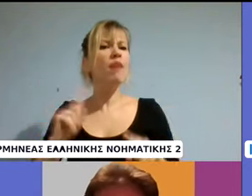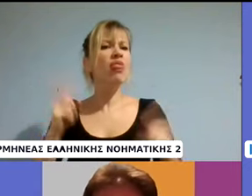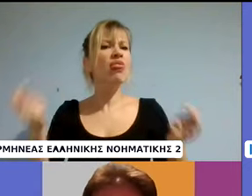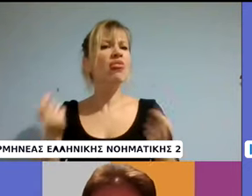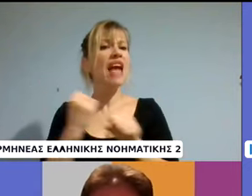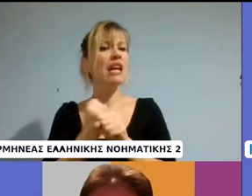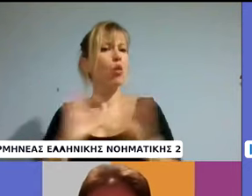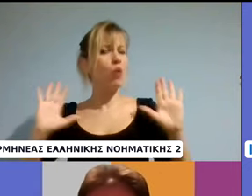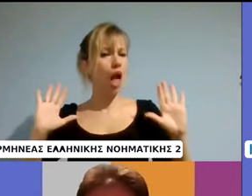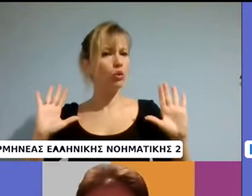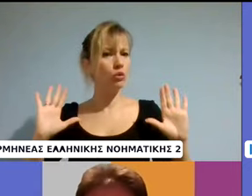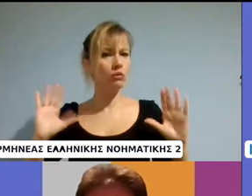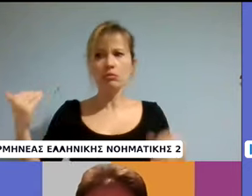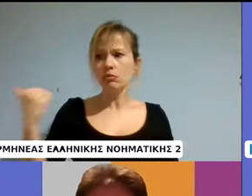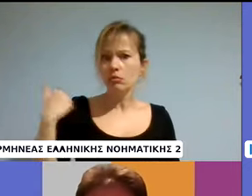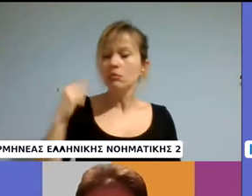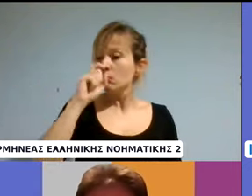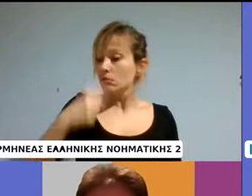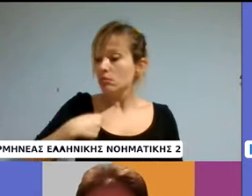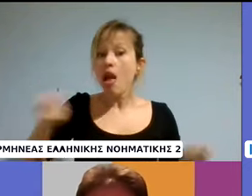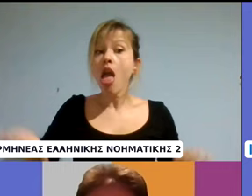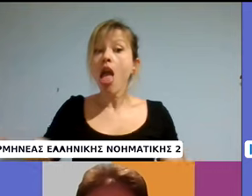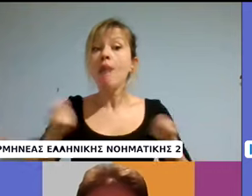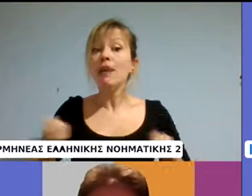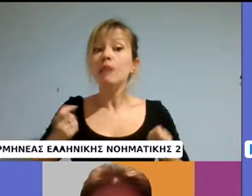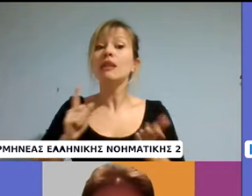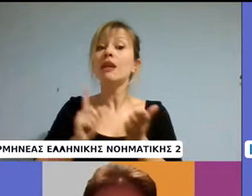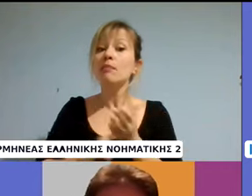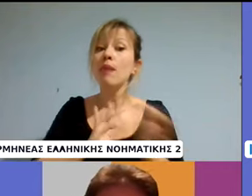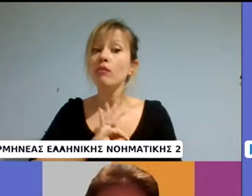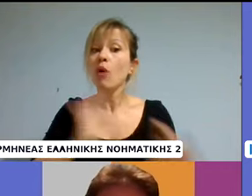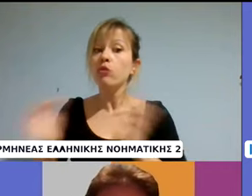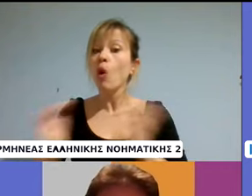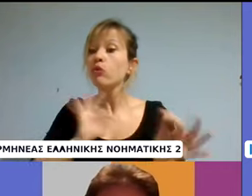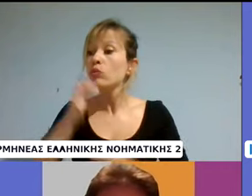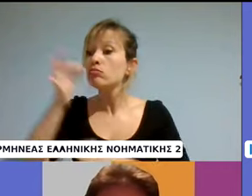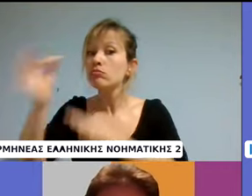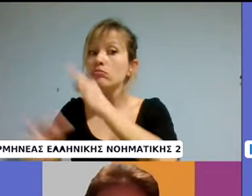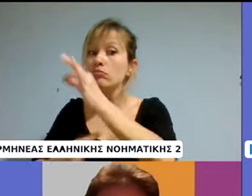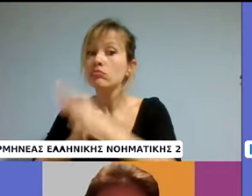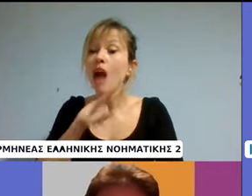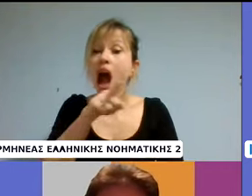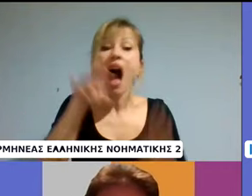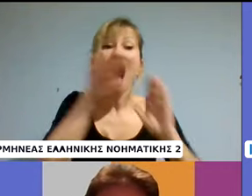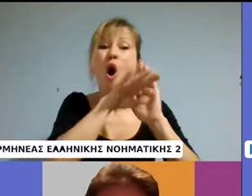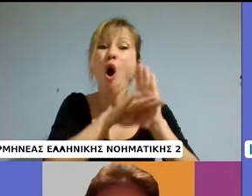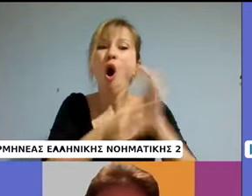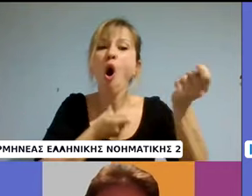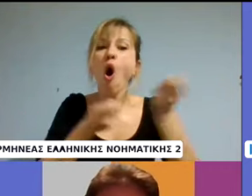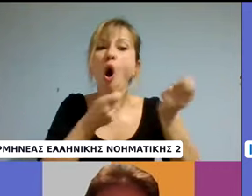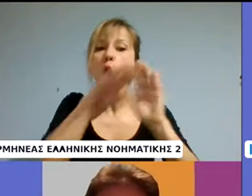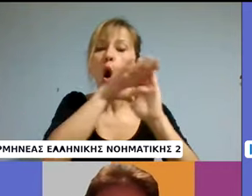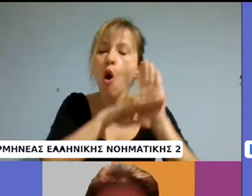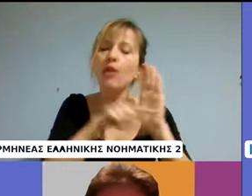έναν επαγγελματία. Εγώ με αυτόν τον τρόπο το έχω αντιμετωπίσει και θεωρώ ότι αυτός ο οδηγός βοηθά